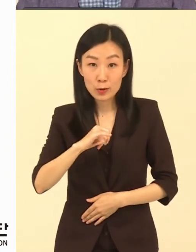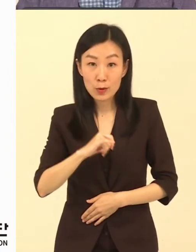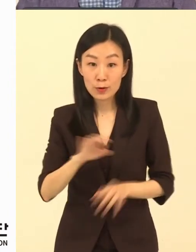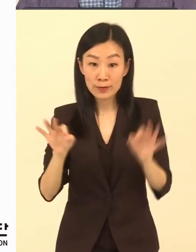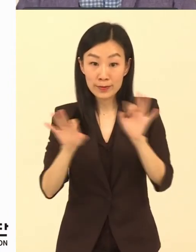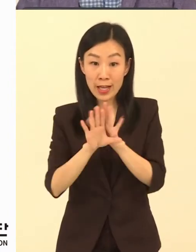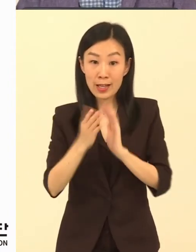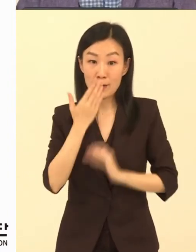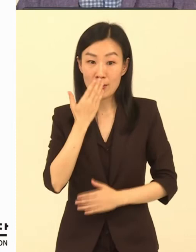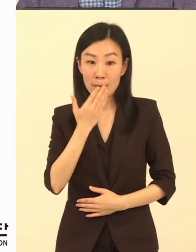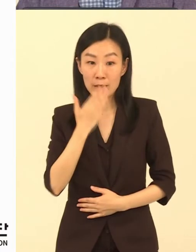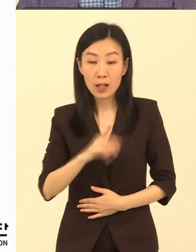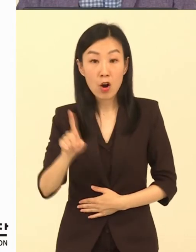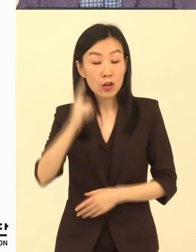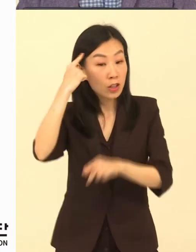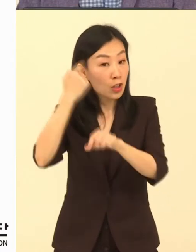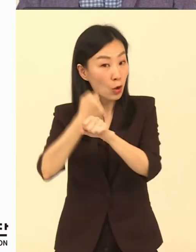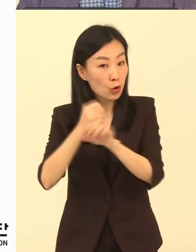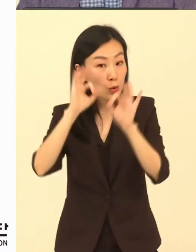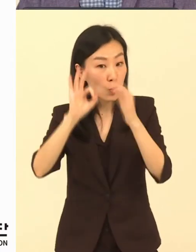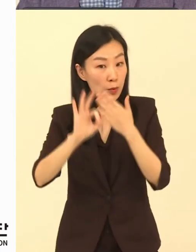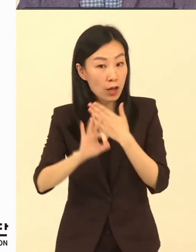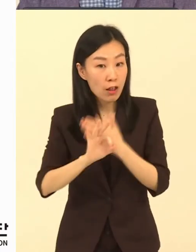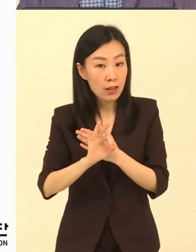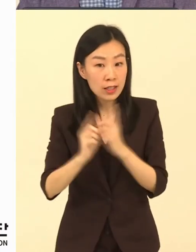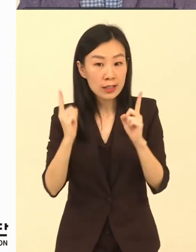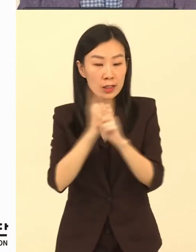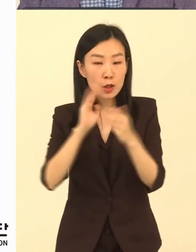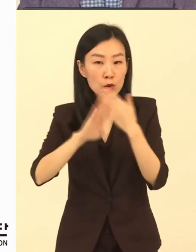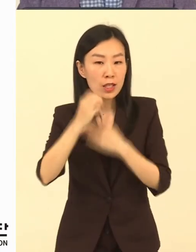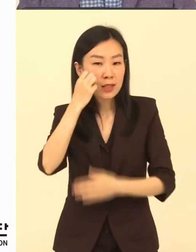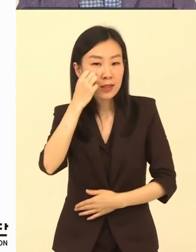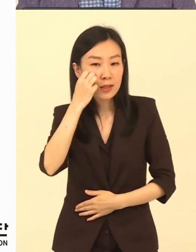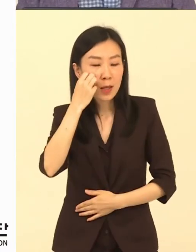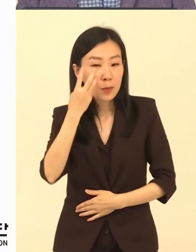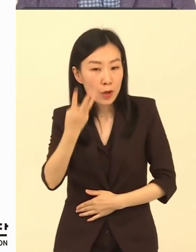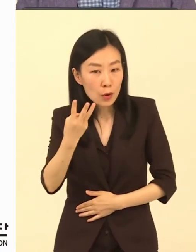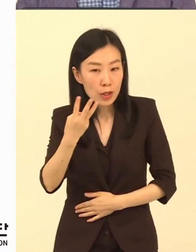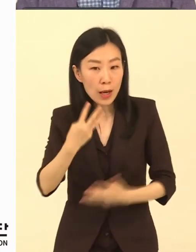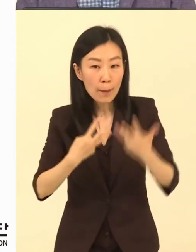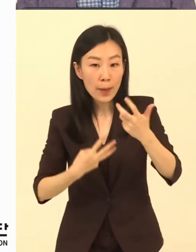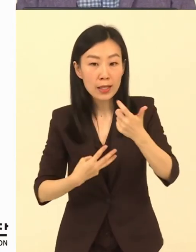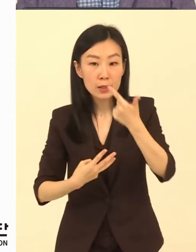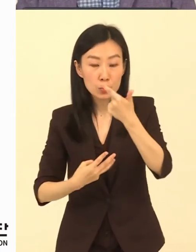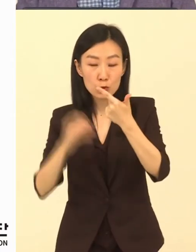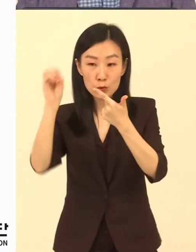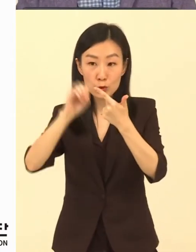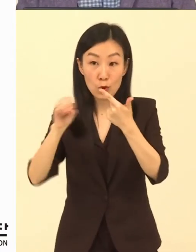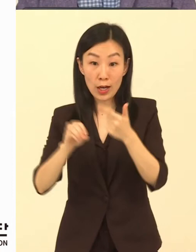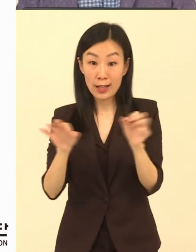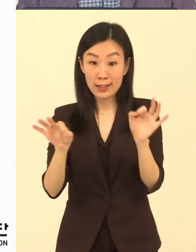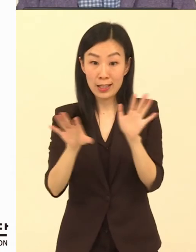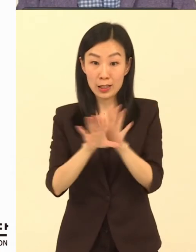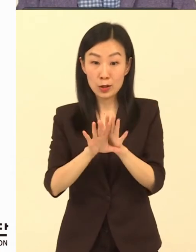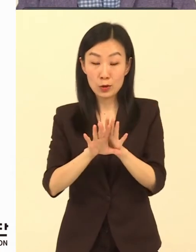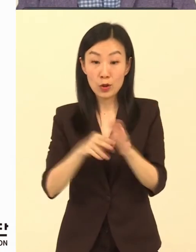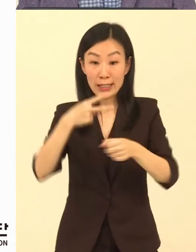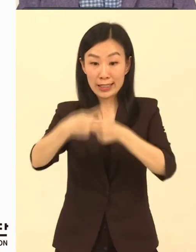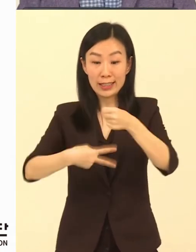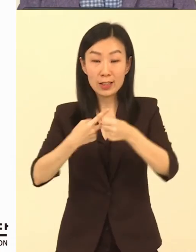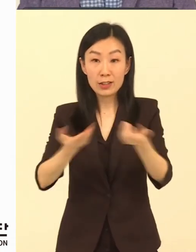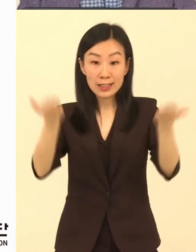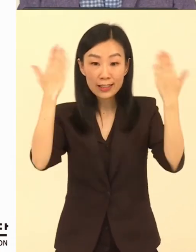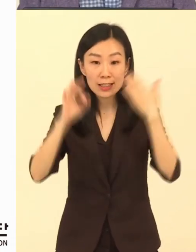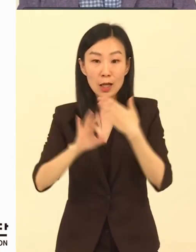따르면 치료 후 3개월에 86%가 소멸한다. 1년이 지나면